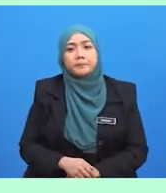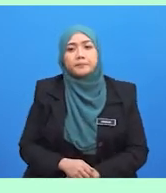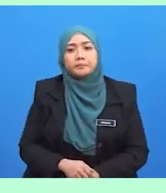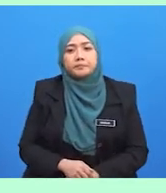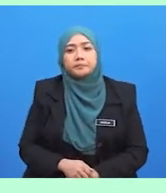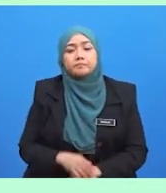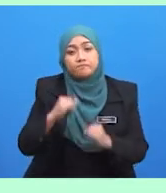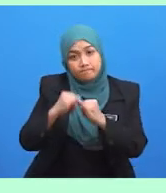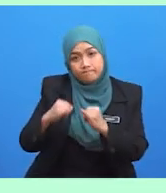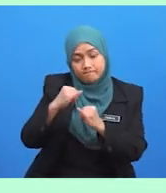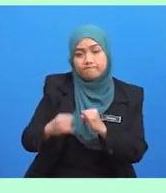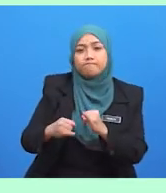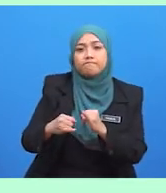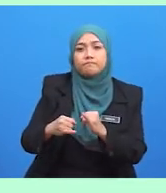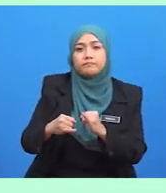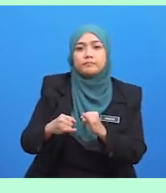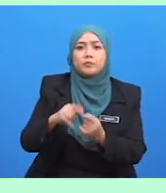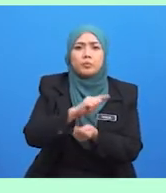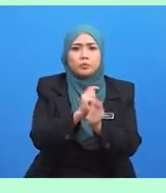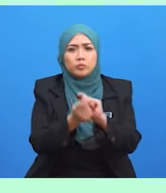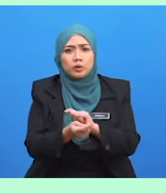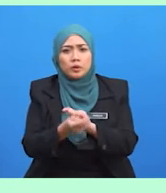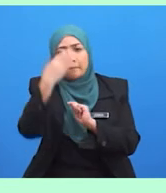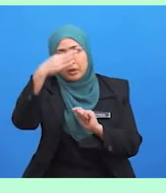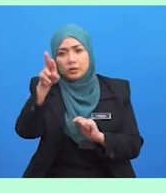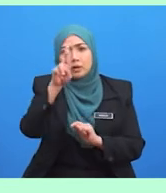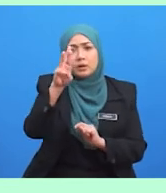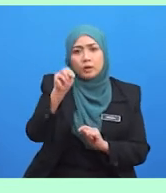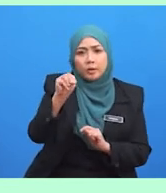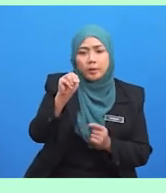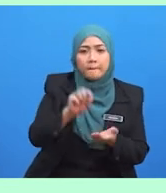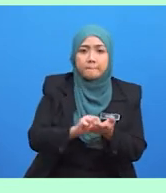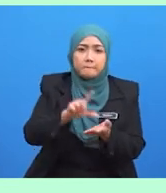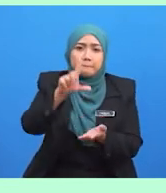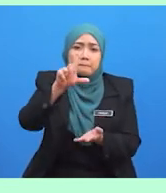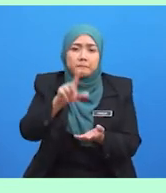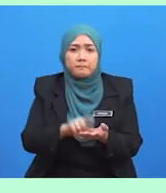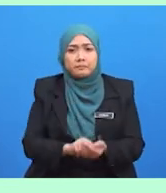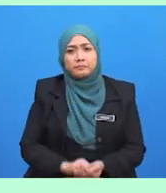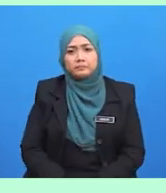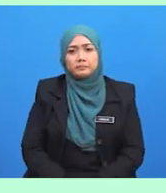Kesan terakhir ialah pertukaran bagi RM meningkat.